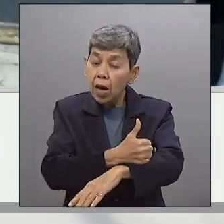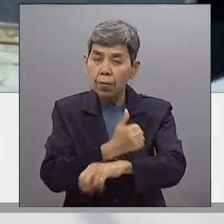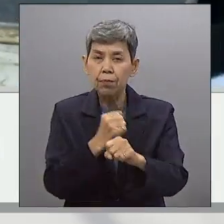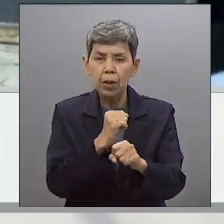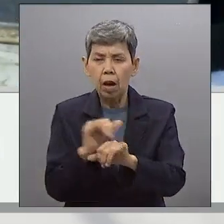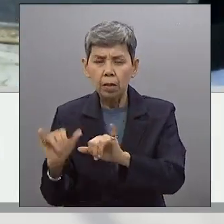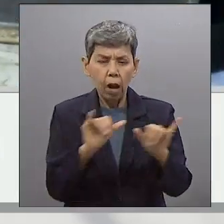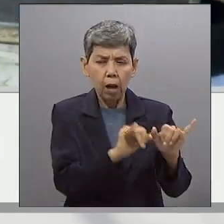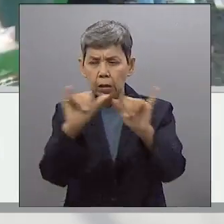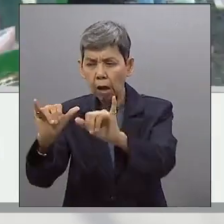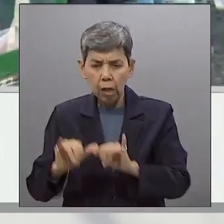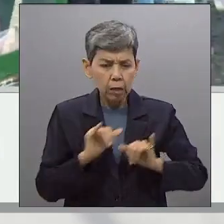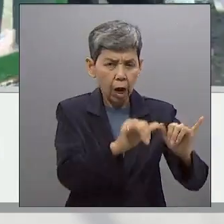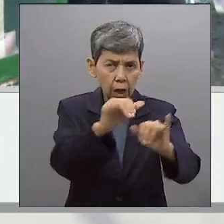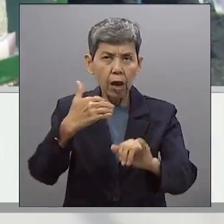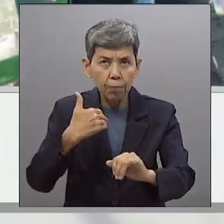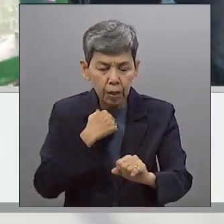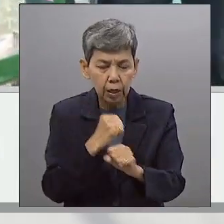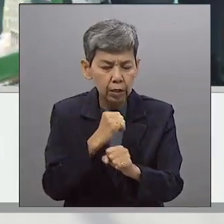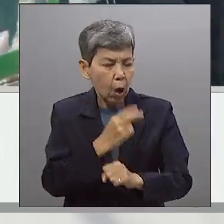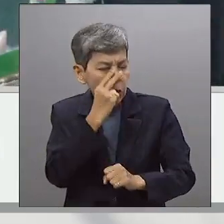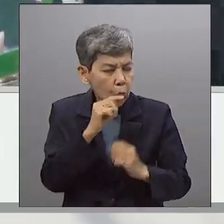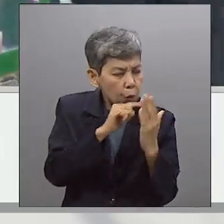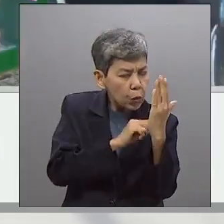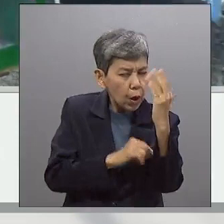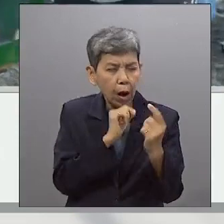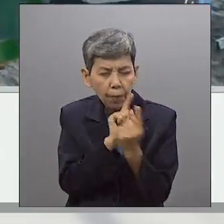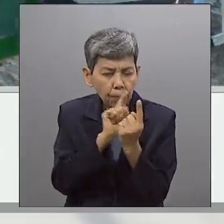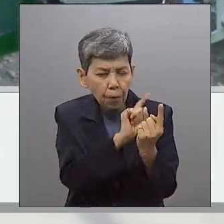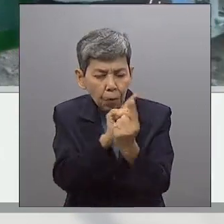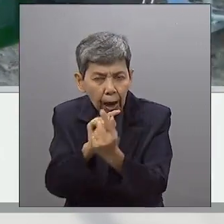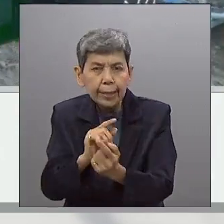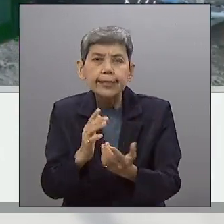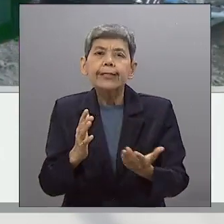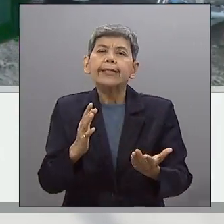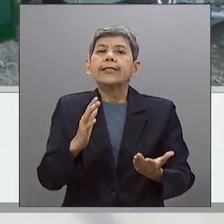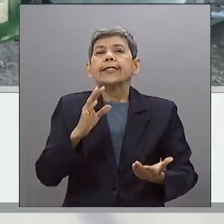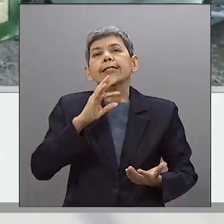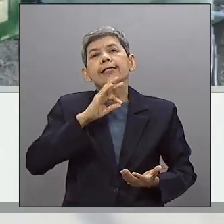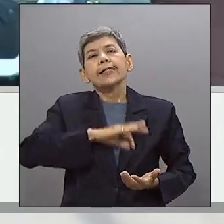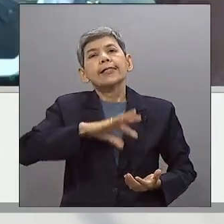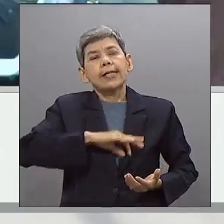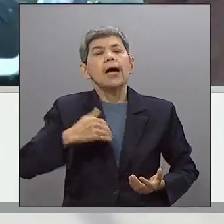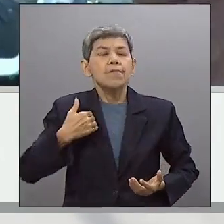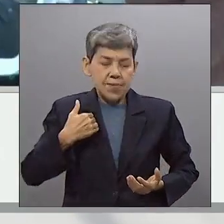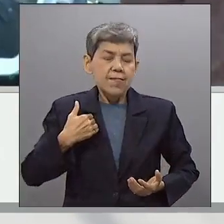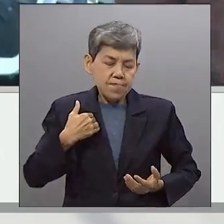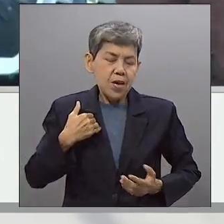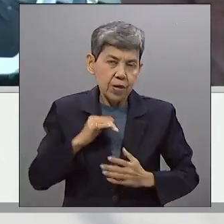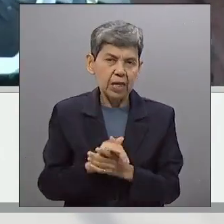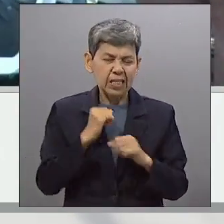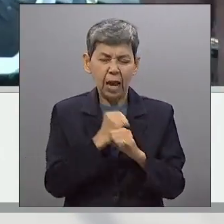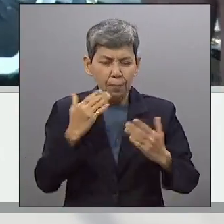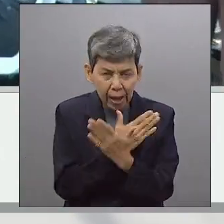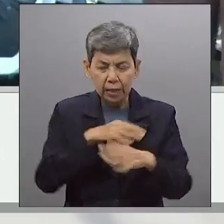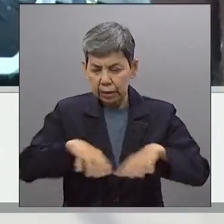ขั้วสลับค่ายกันมาก่อนหน้านี้ทำการบ้านในเชิงพื้นที่กันมาก่อนก็คงจะได้รับผลกระทบกันไม่มากก็น้อยนะคะต้องขยับกัน